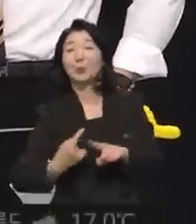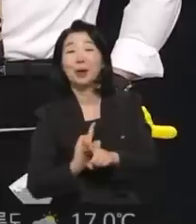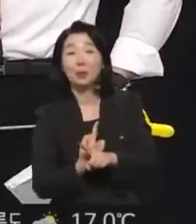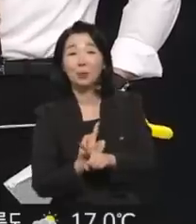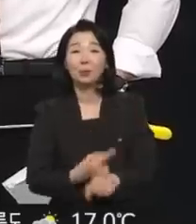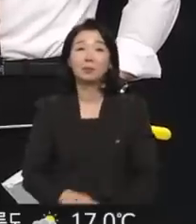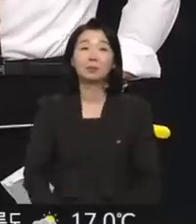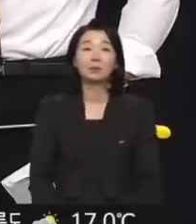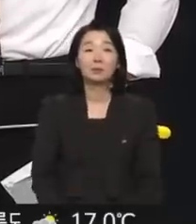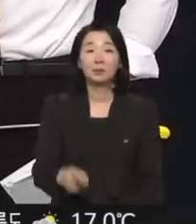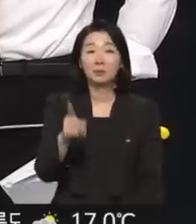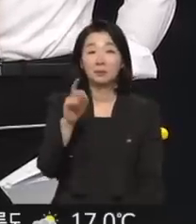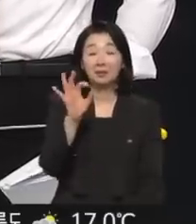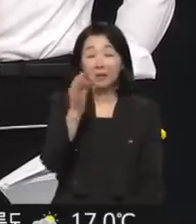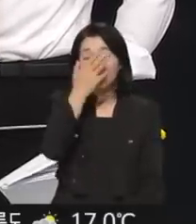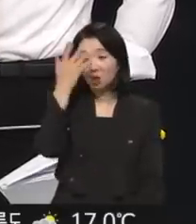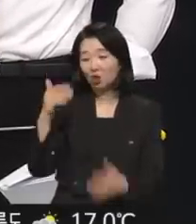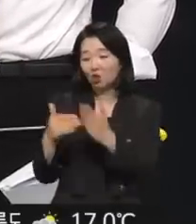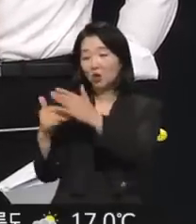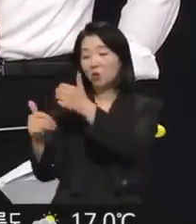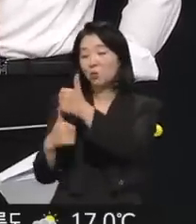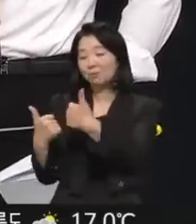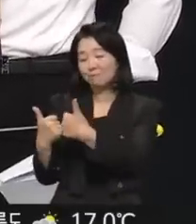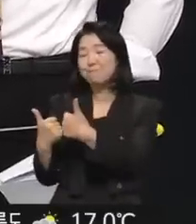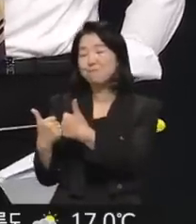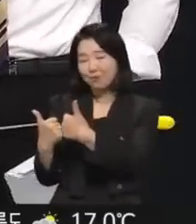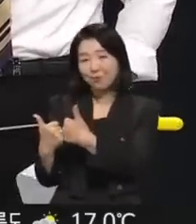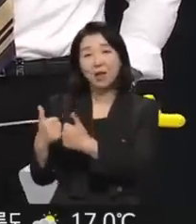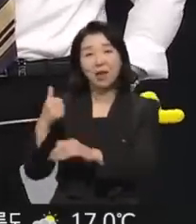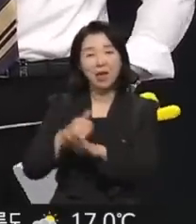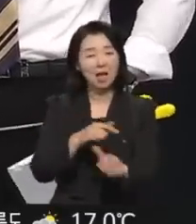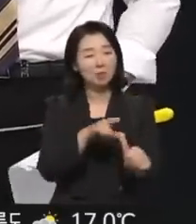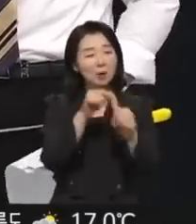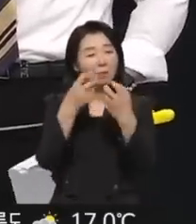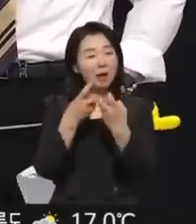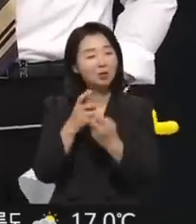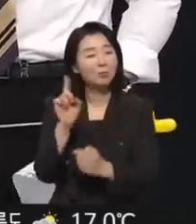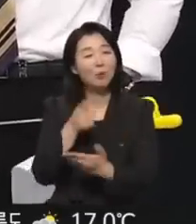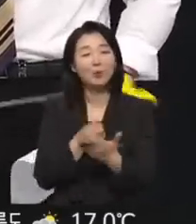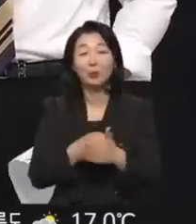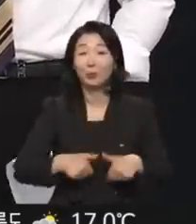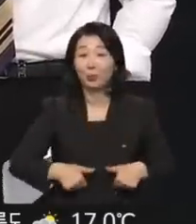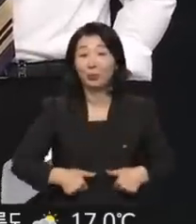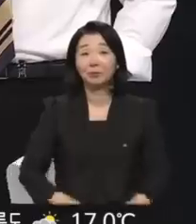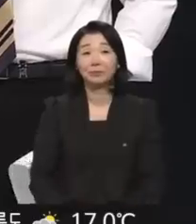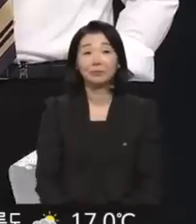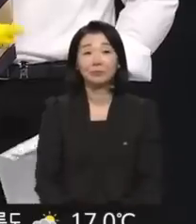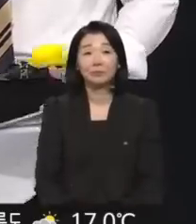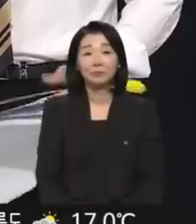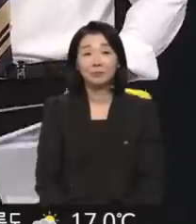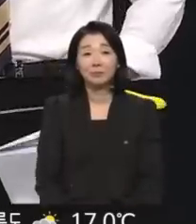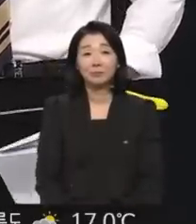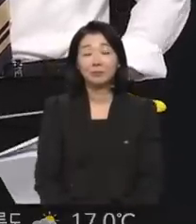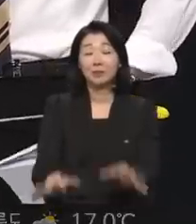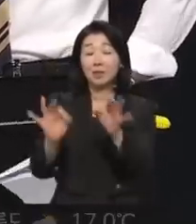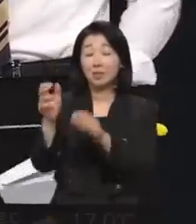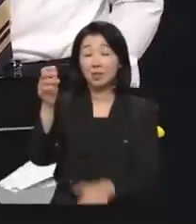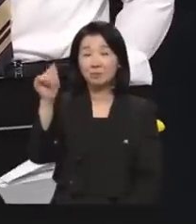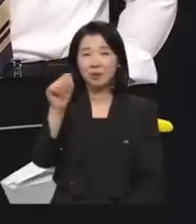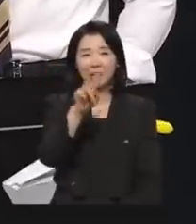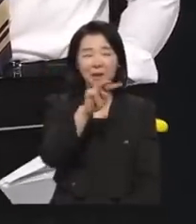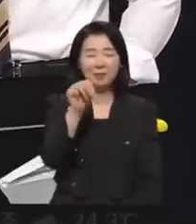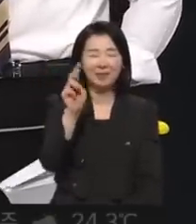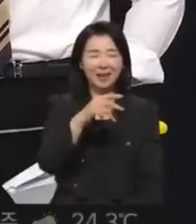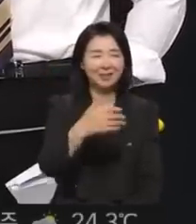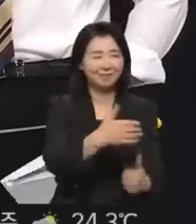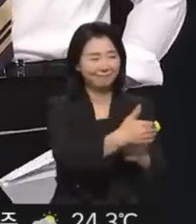김 대표는 이 장해찬 청년 최고위원과 논의한 뒤에 선발 방식을 확정할 예정입니다. 이외에 김 대표가 MG를 다시 끌어들이기